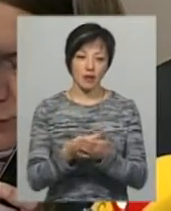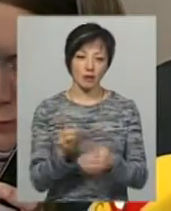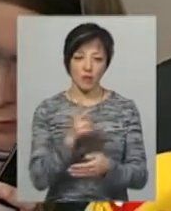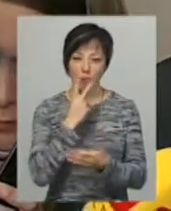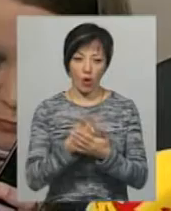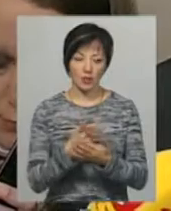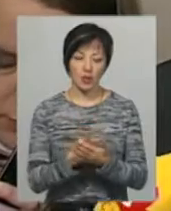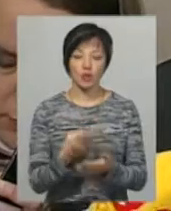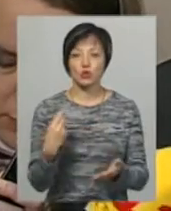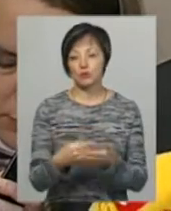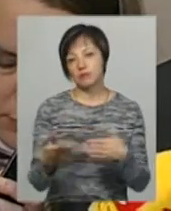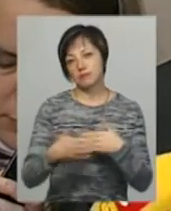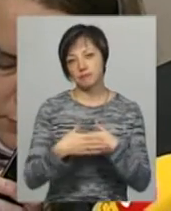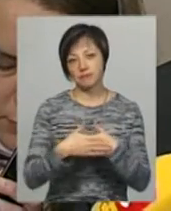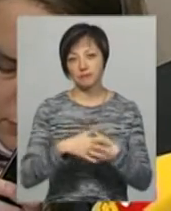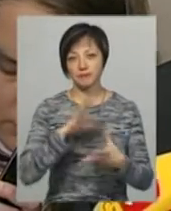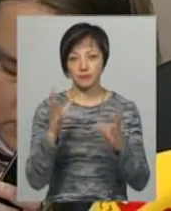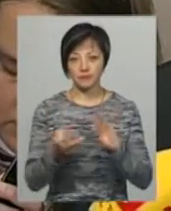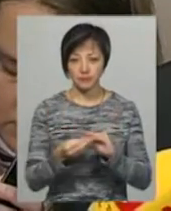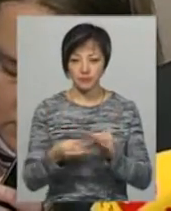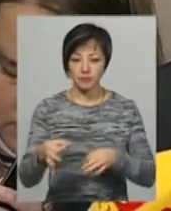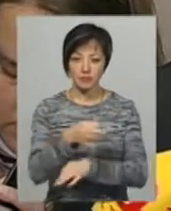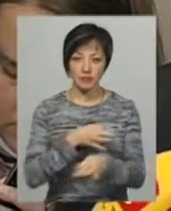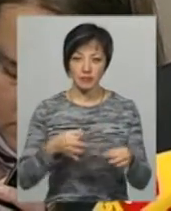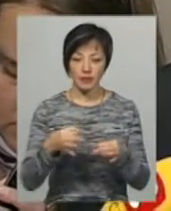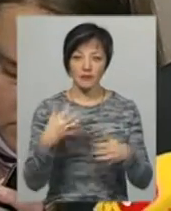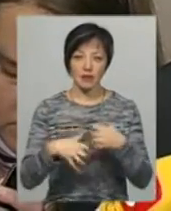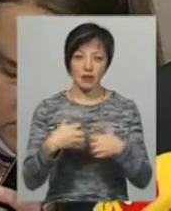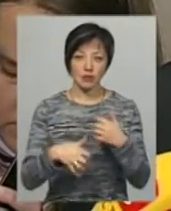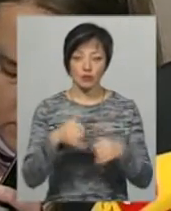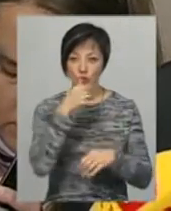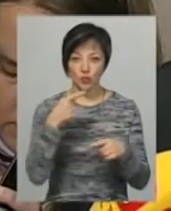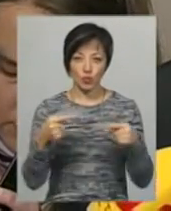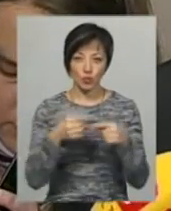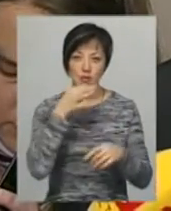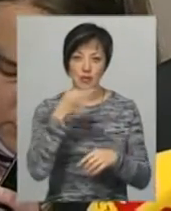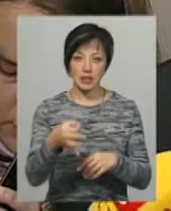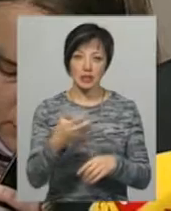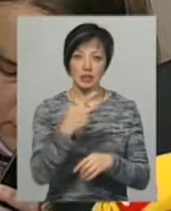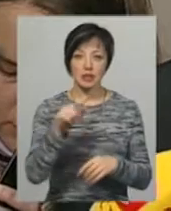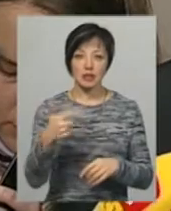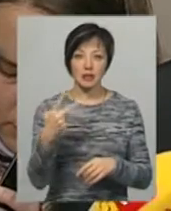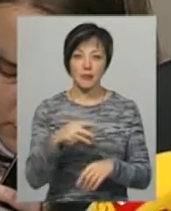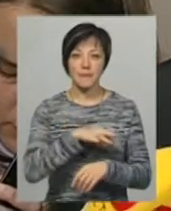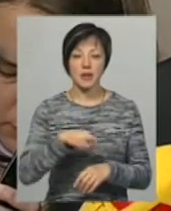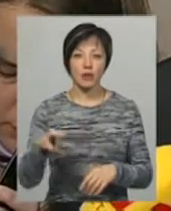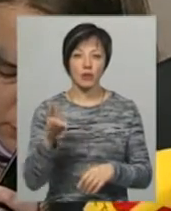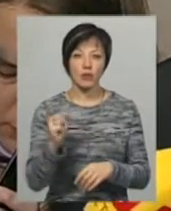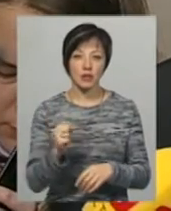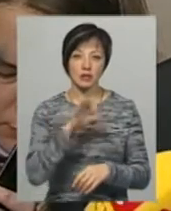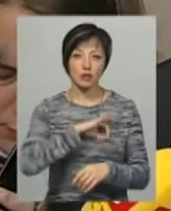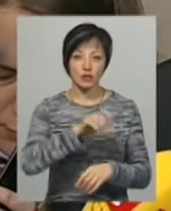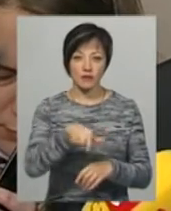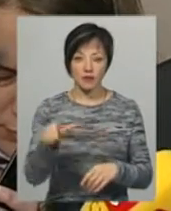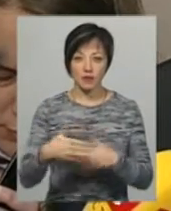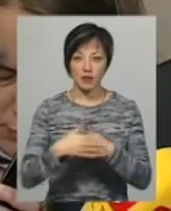показники. Сума десь приблизно, яка обговорюється, це в середньому, я не можу сказати точно, бо це 3,3 мільйона споживачів,